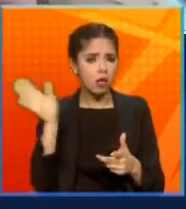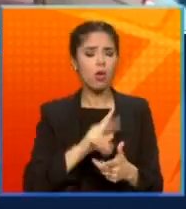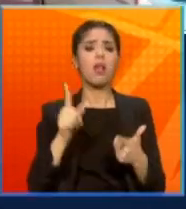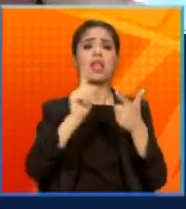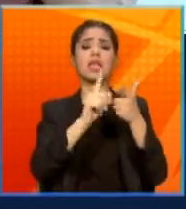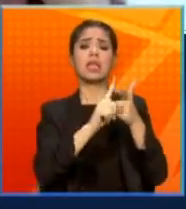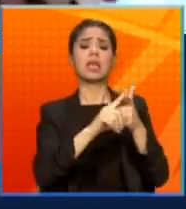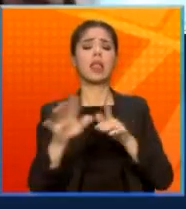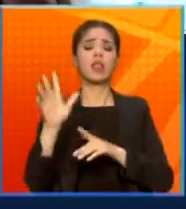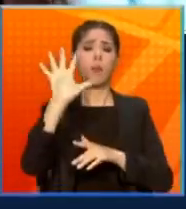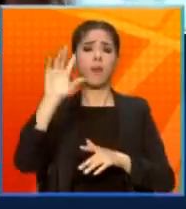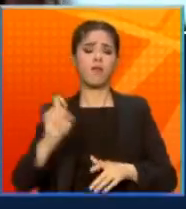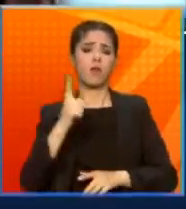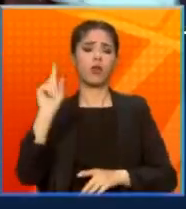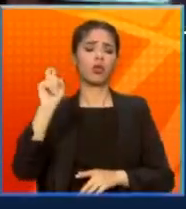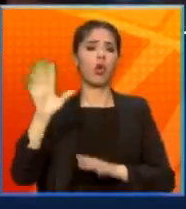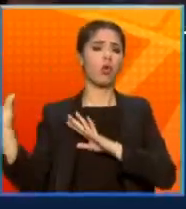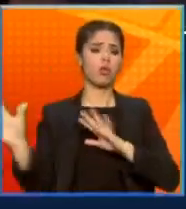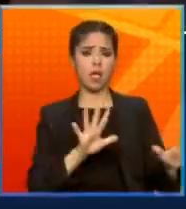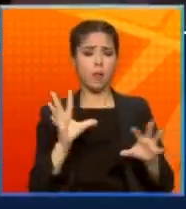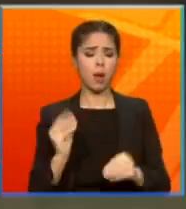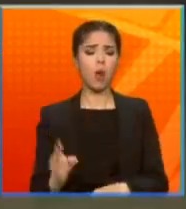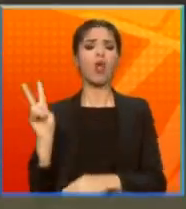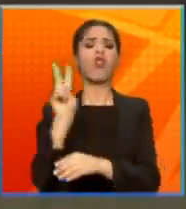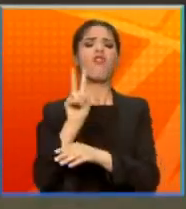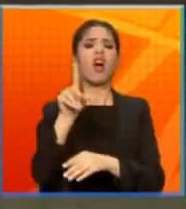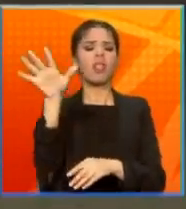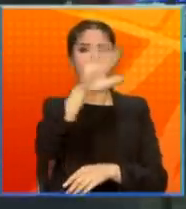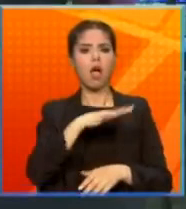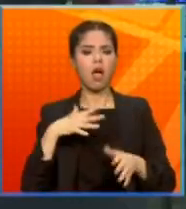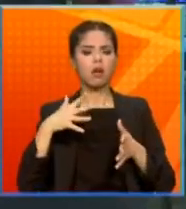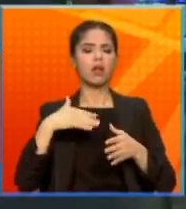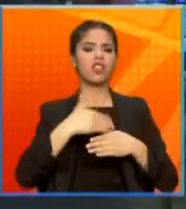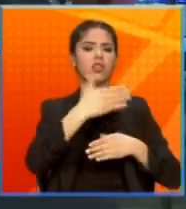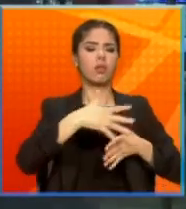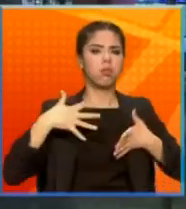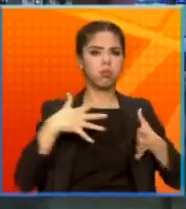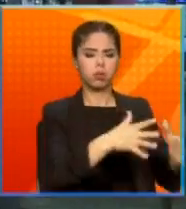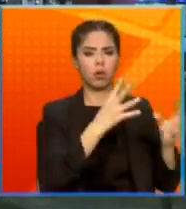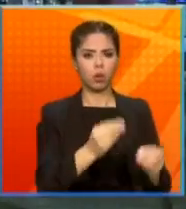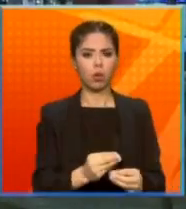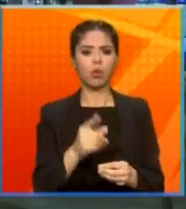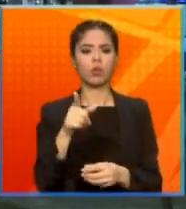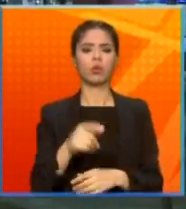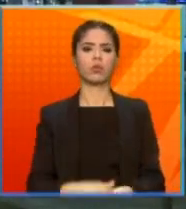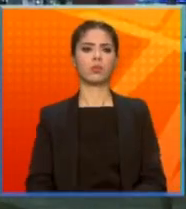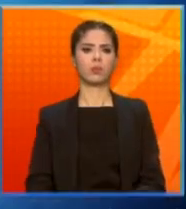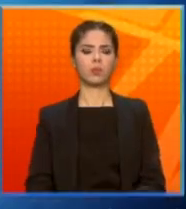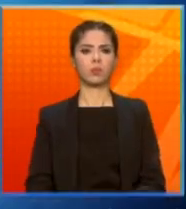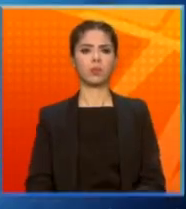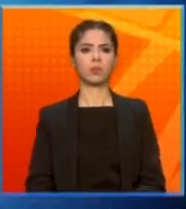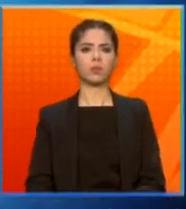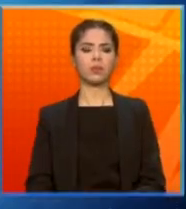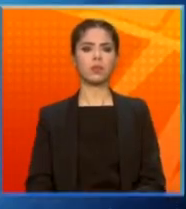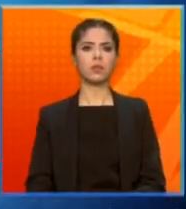ikinci 5,9'luk sarsıntı Van Başkale'yi sokağa döktü. Gerçekten iyi sallandık. Bu sefer bayağı şiddetli geldi. Dışarı kaçmak zorunda